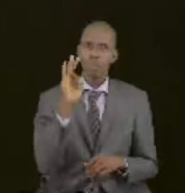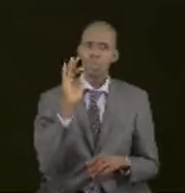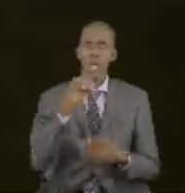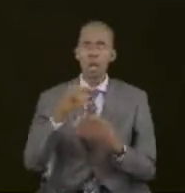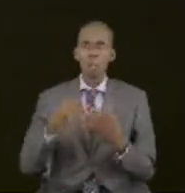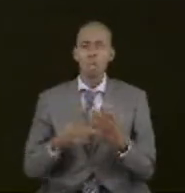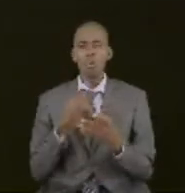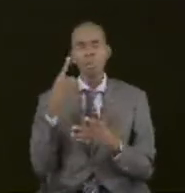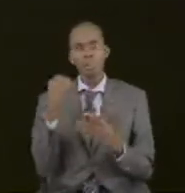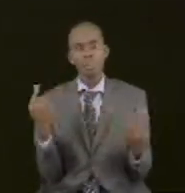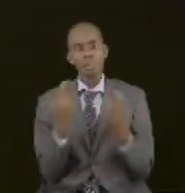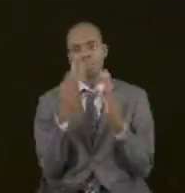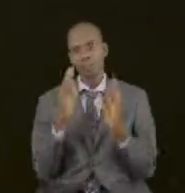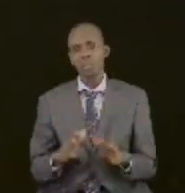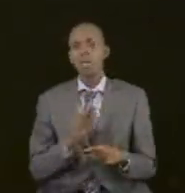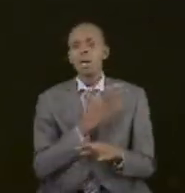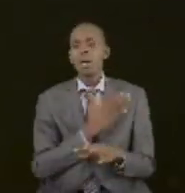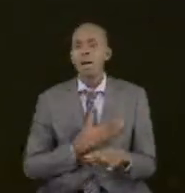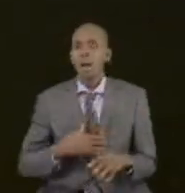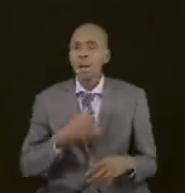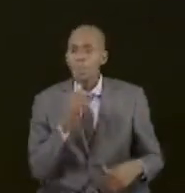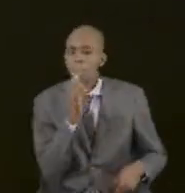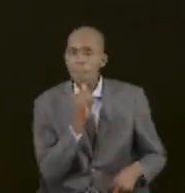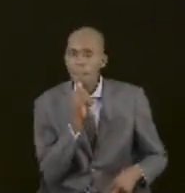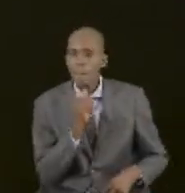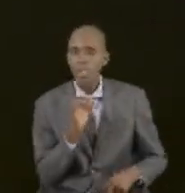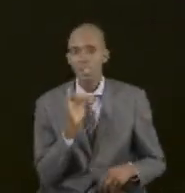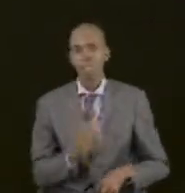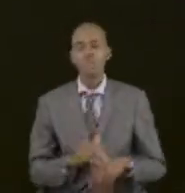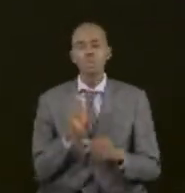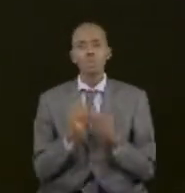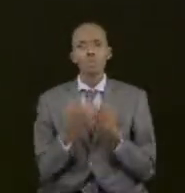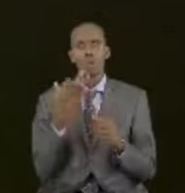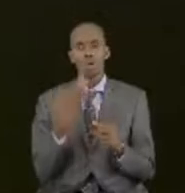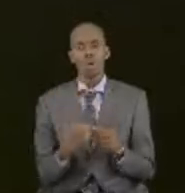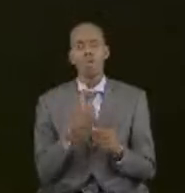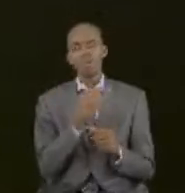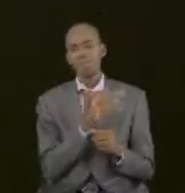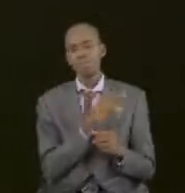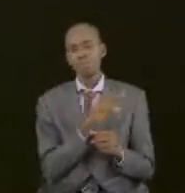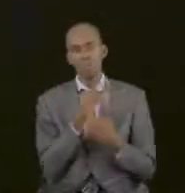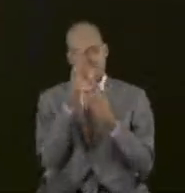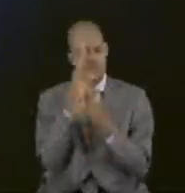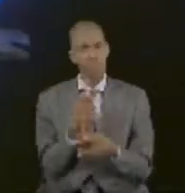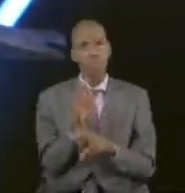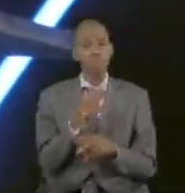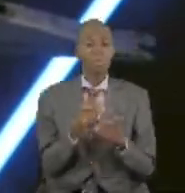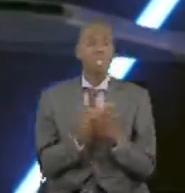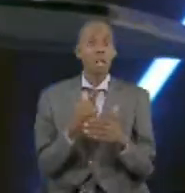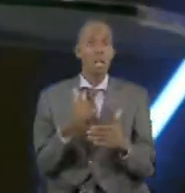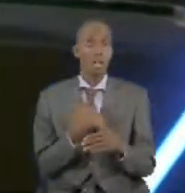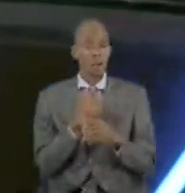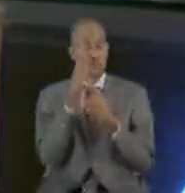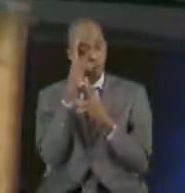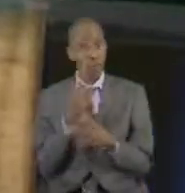païens je laisse poser en particulier à ceux qui sont les plus considérer ce lac avait la réputation